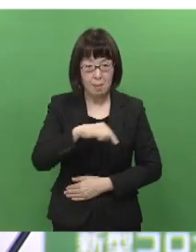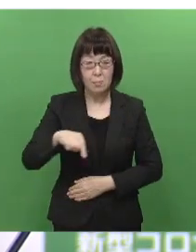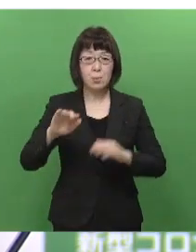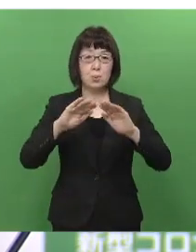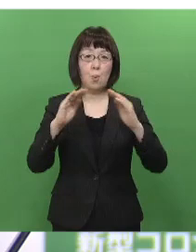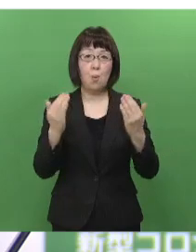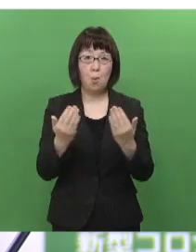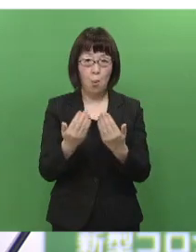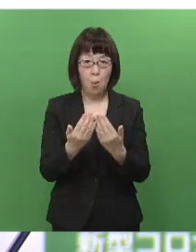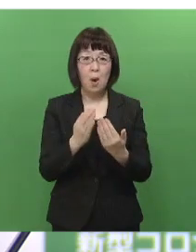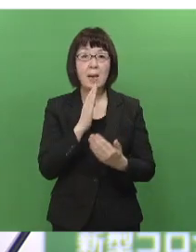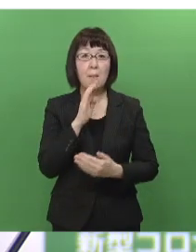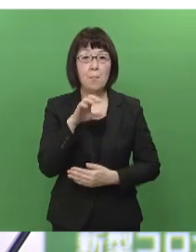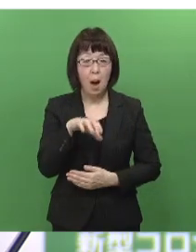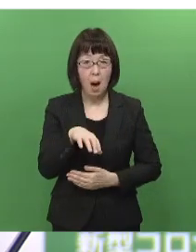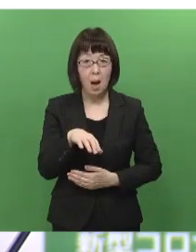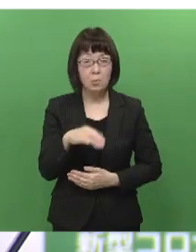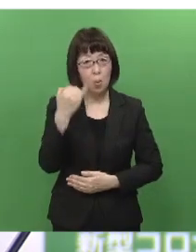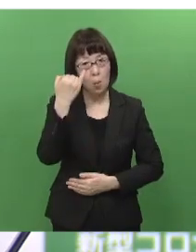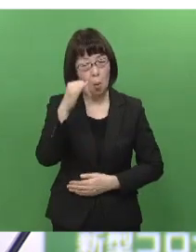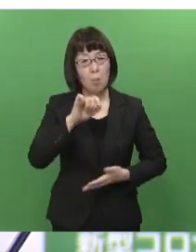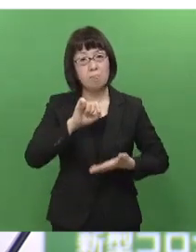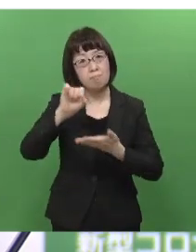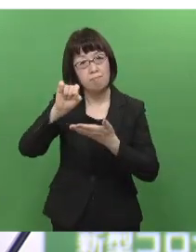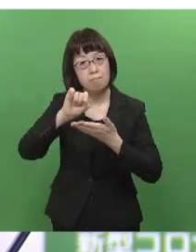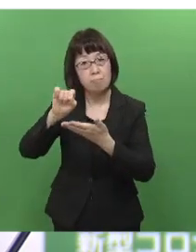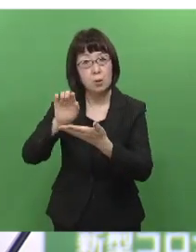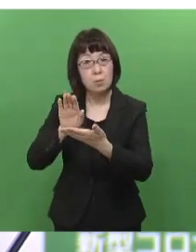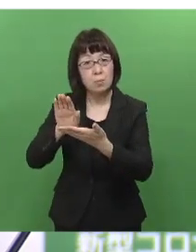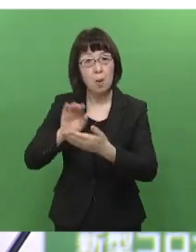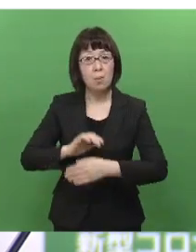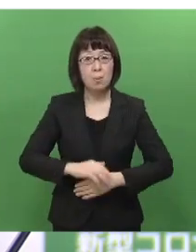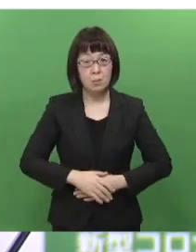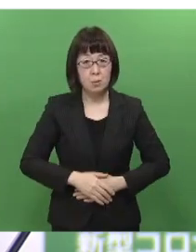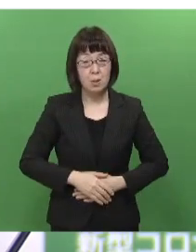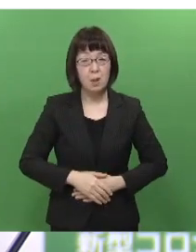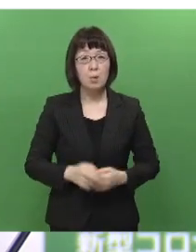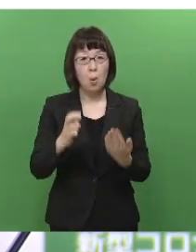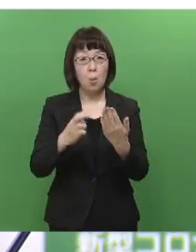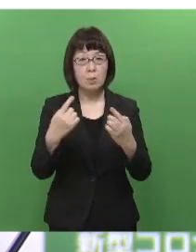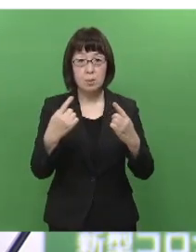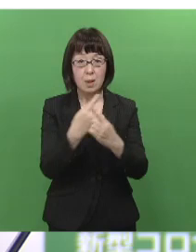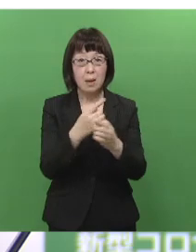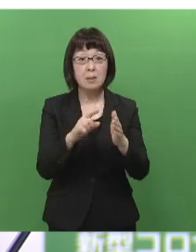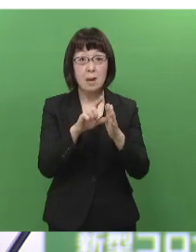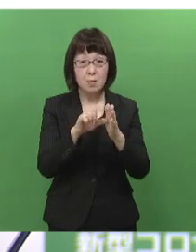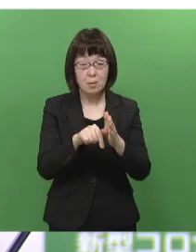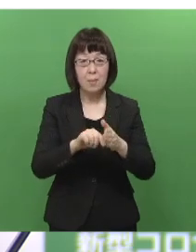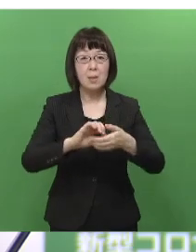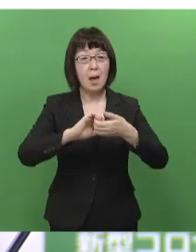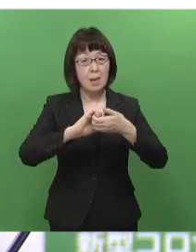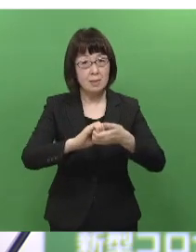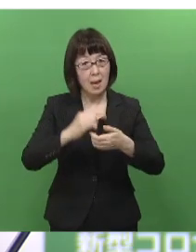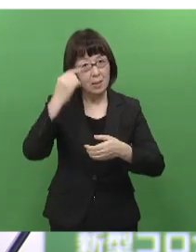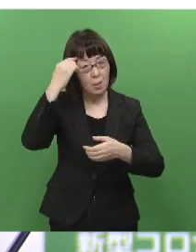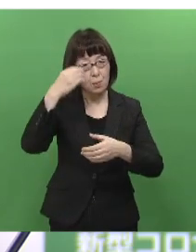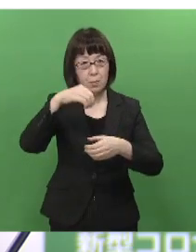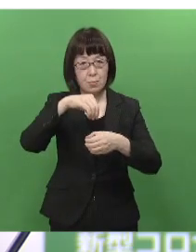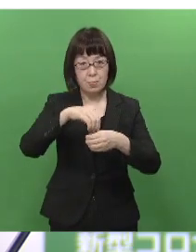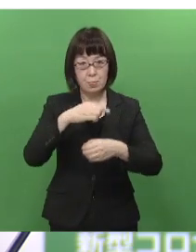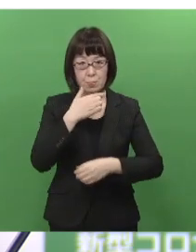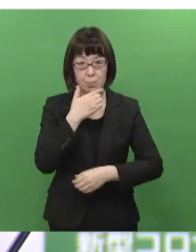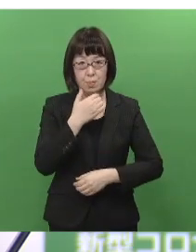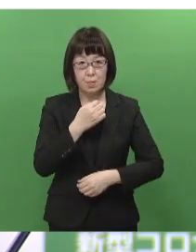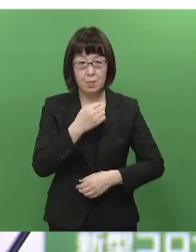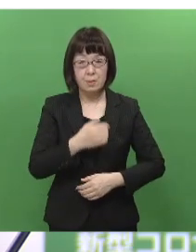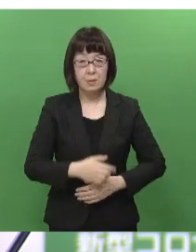てきておりますので、この改正をですね、する際にはそれらのことをぜひ考慮に入れていただき